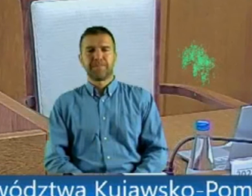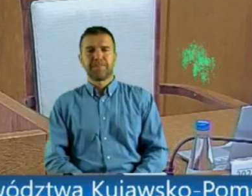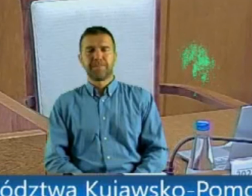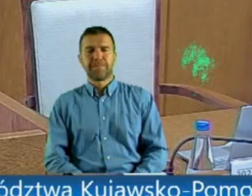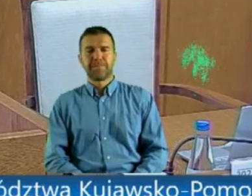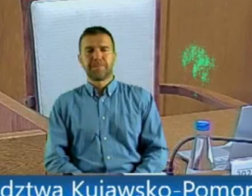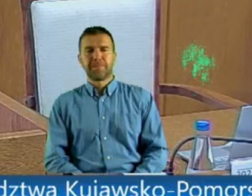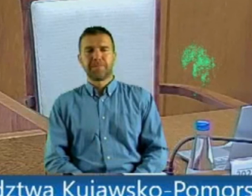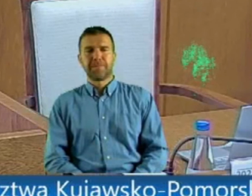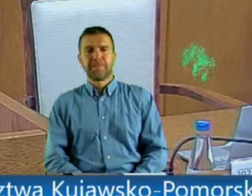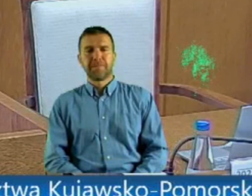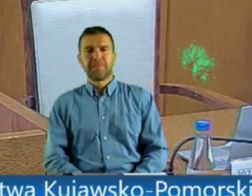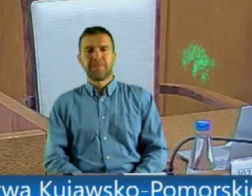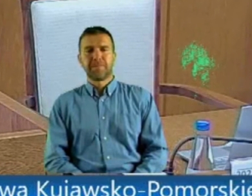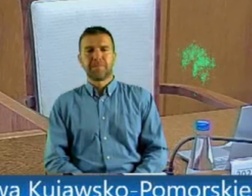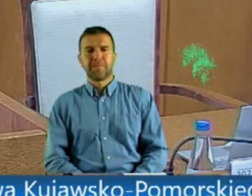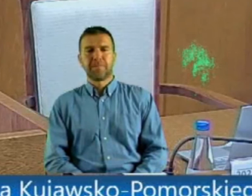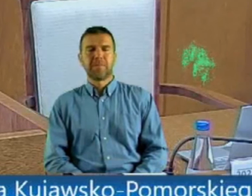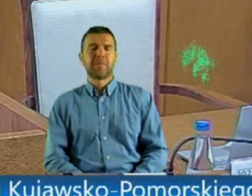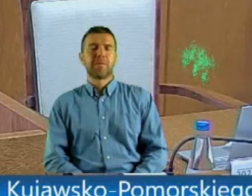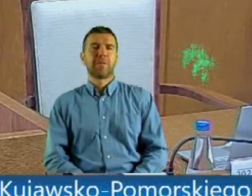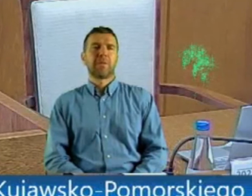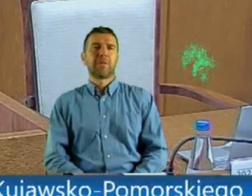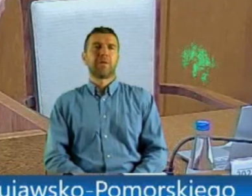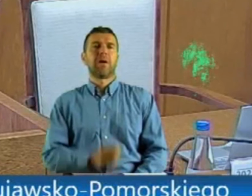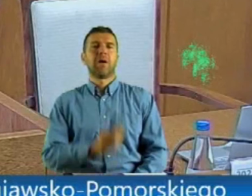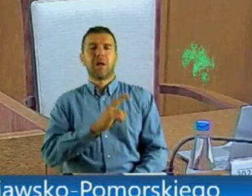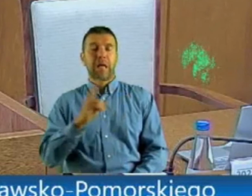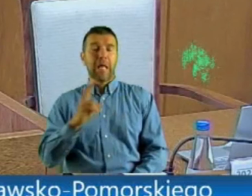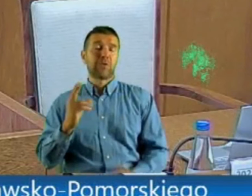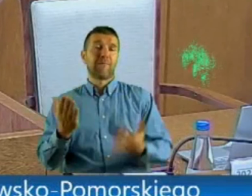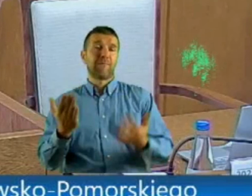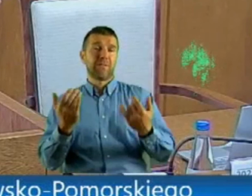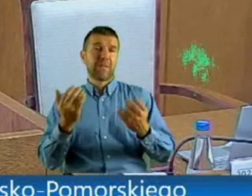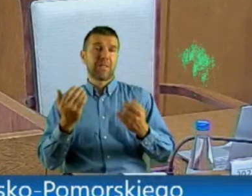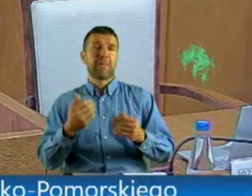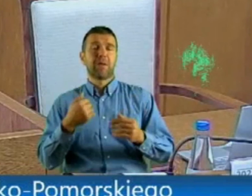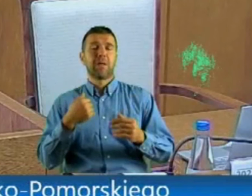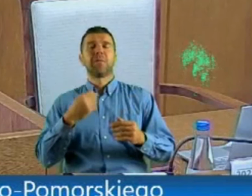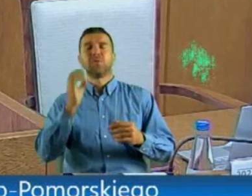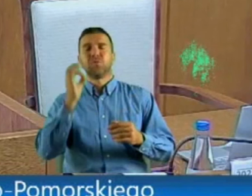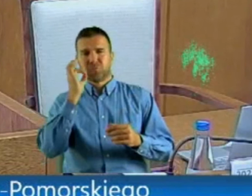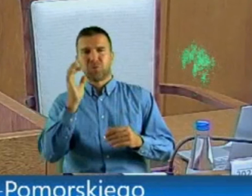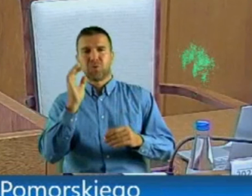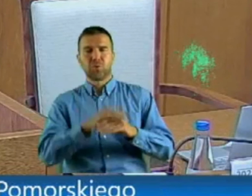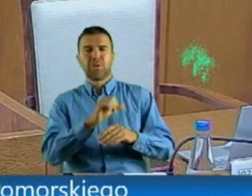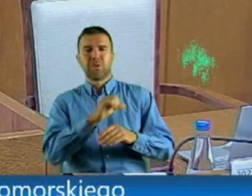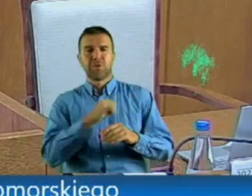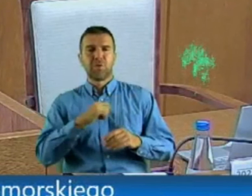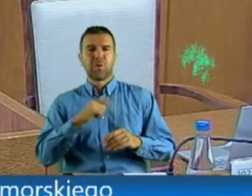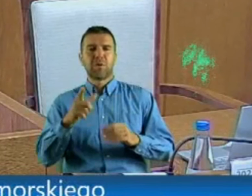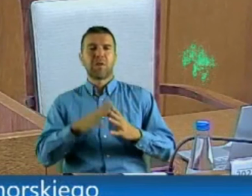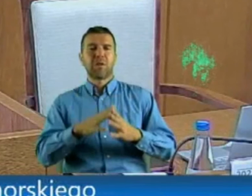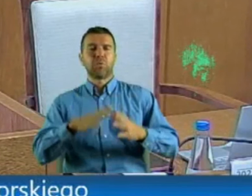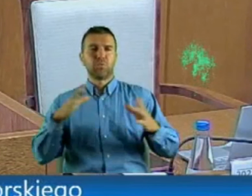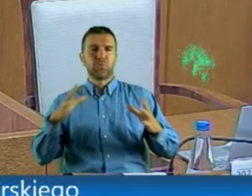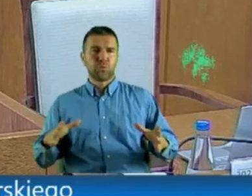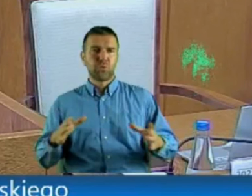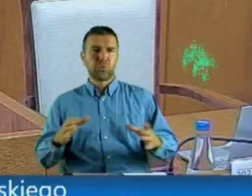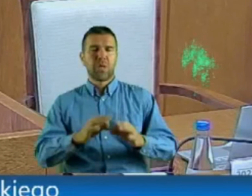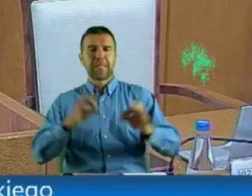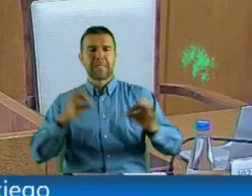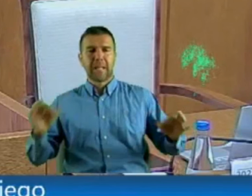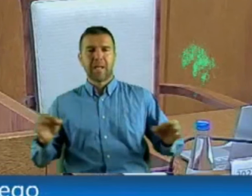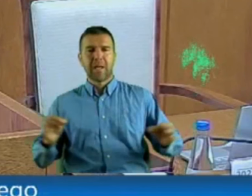Państwa województwach. Więc spokojnie z każdym wyzwaniem większym sobie damy radę, ponieważ już jest taki duży efekt skali,